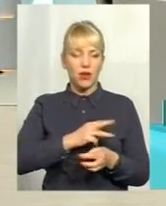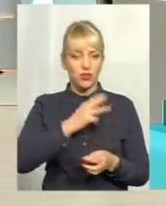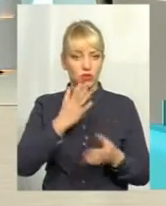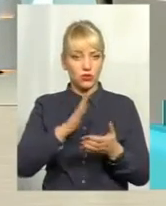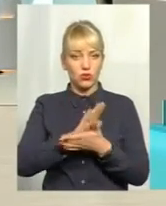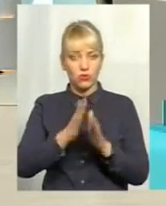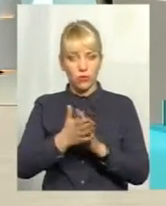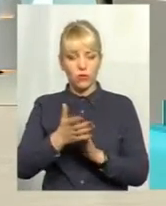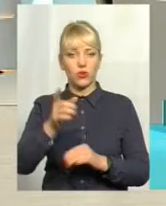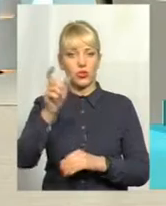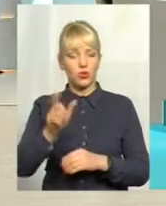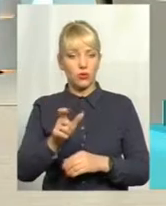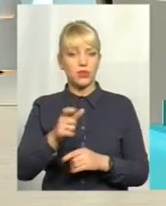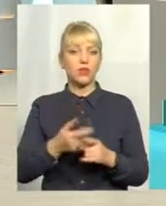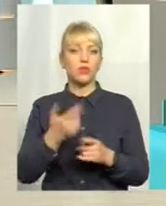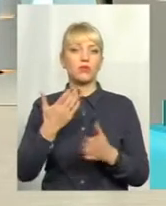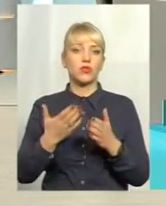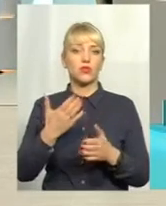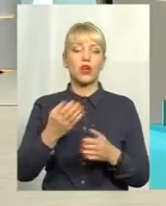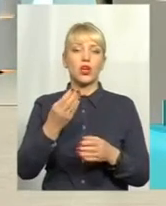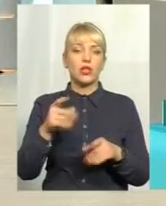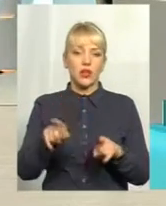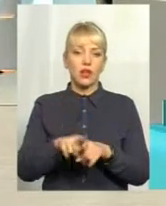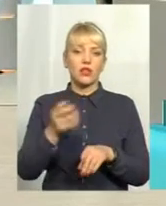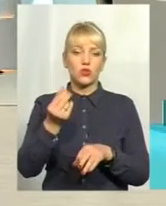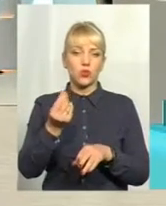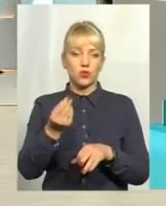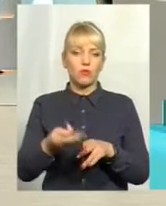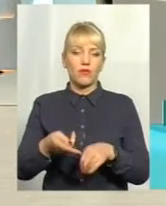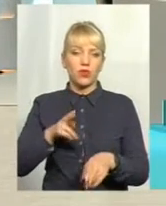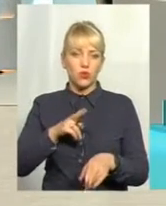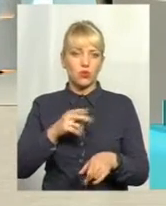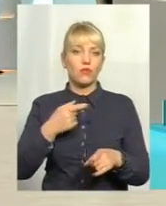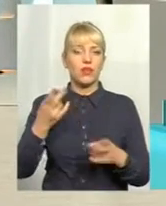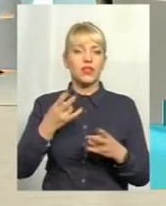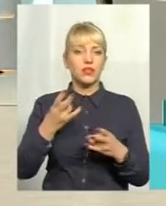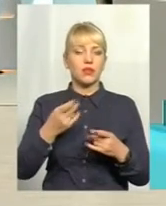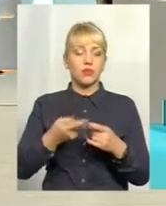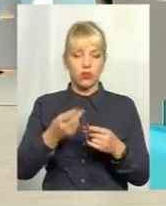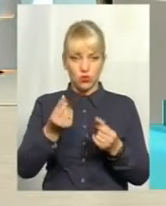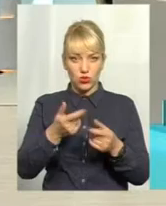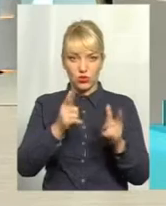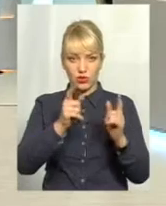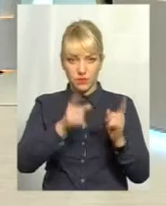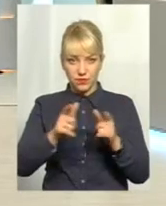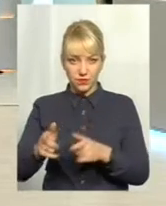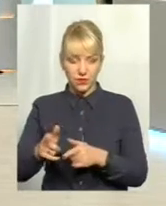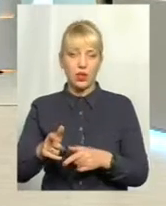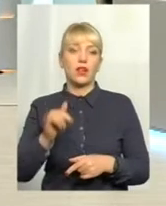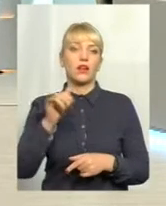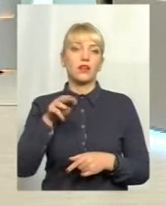з цим громадянином, що така-то сума відшкодування, тобто громадянин визначив, і ця сума якось узгоджена,